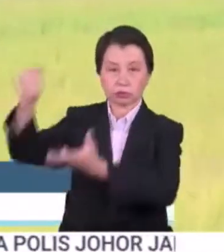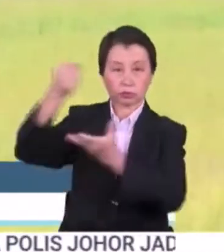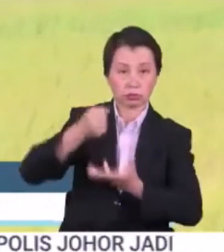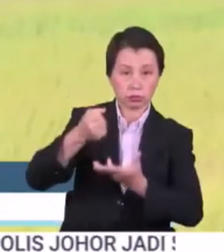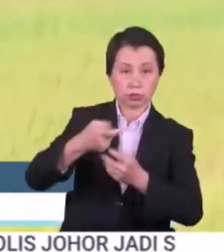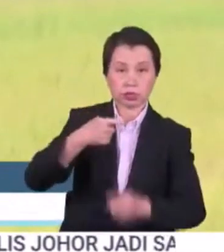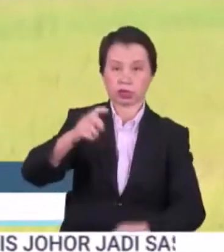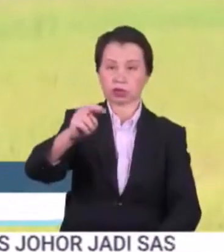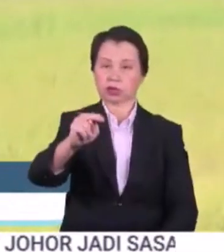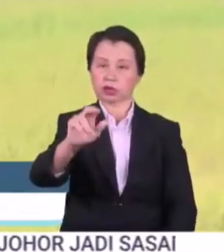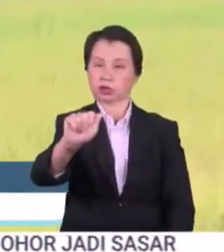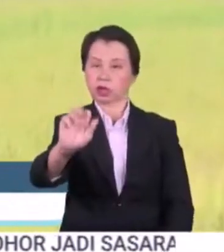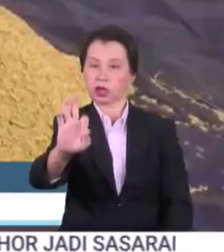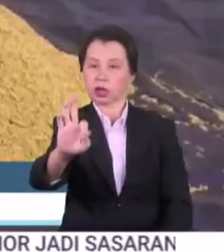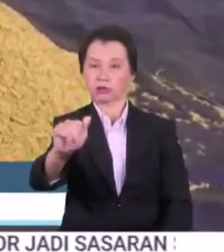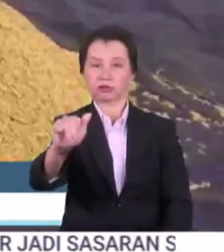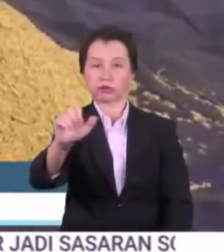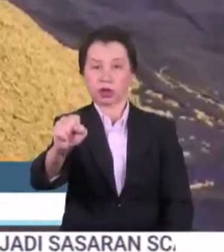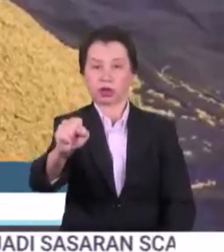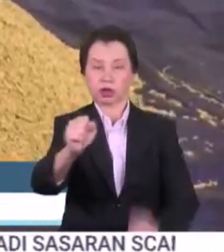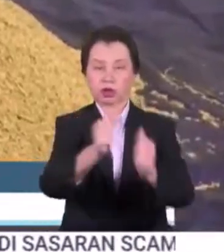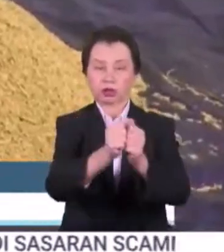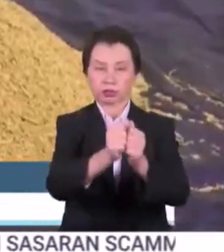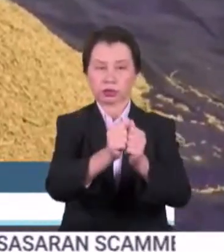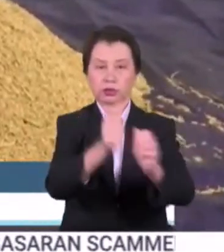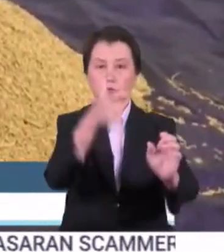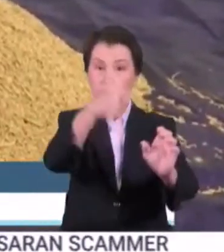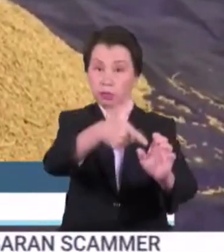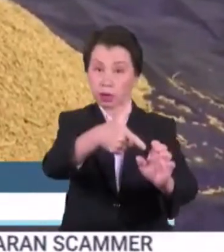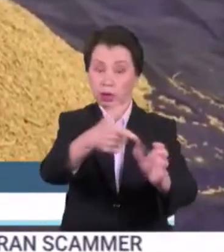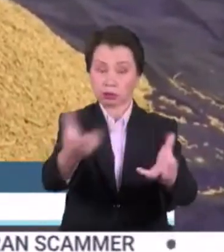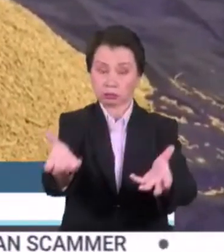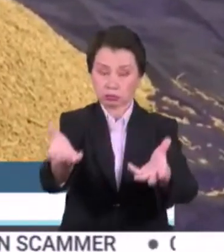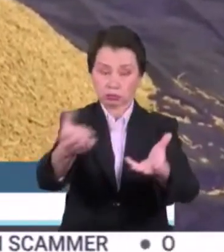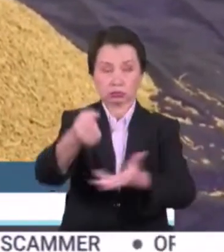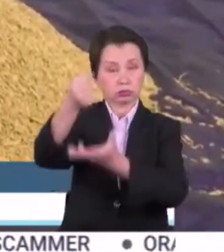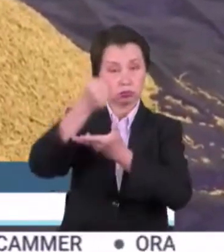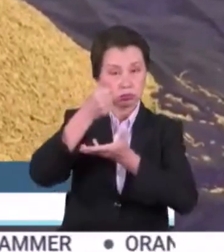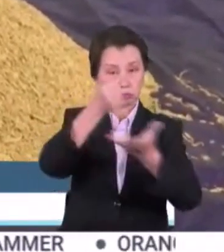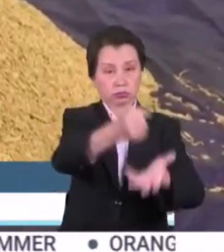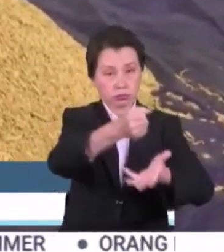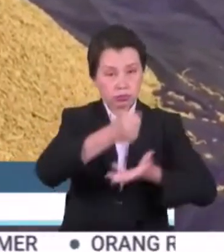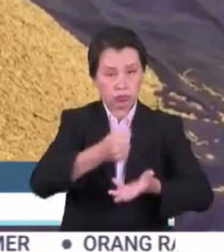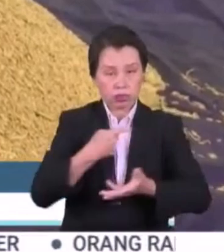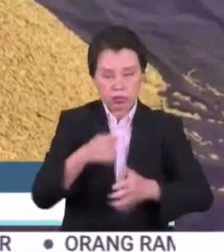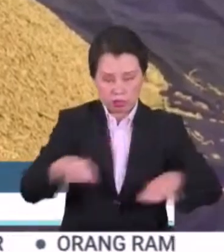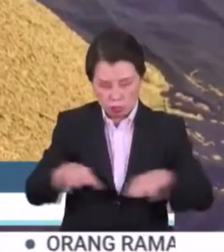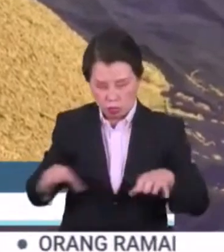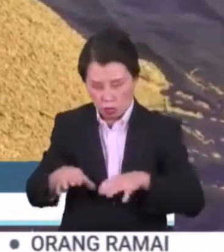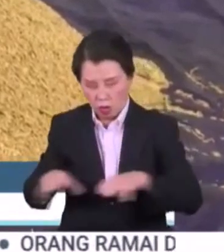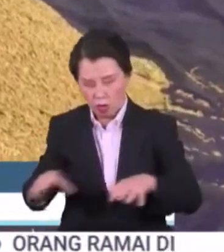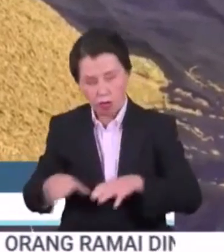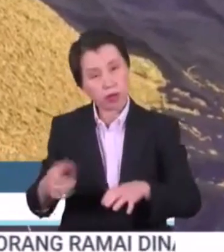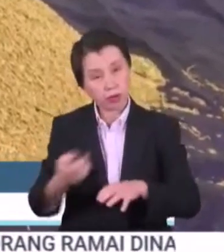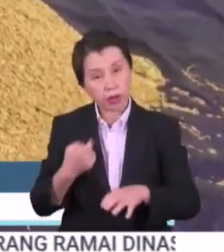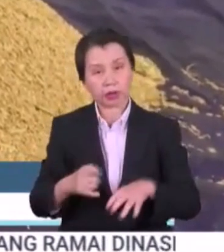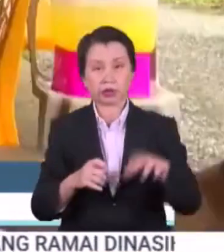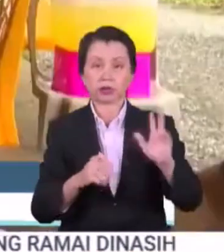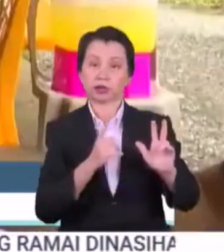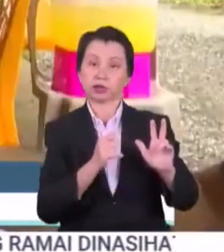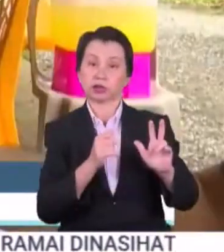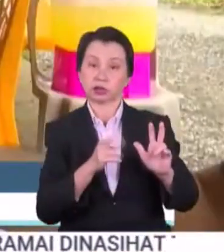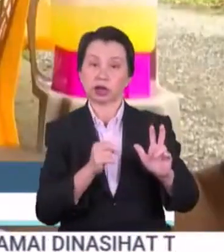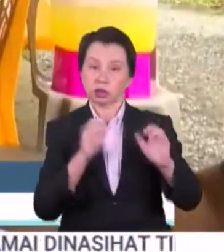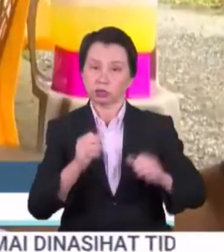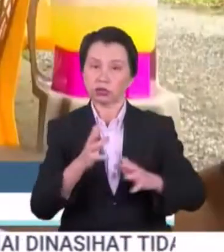daripada napas ni, napas bersama dengan Petronas ni diperkeluar peruntukan, kami usahakan daripada 3 tan tu